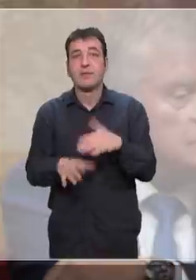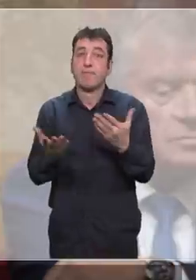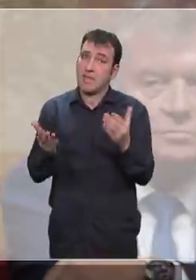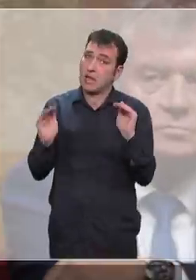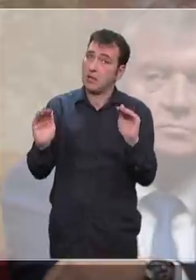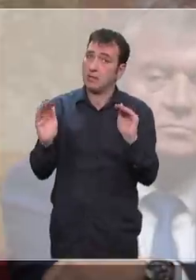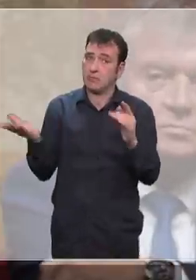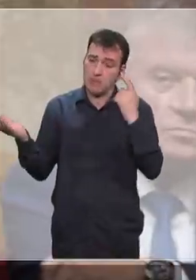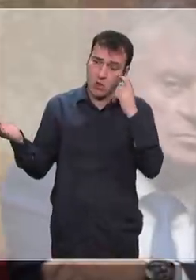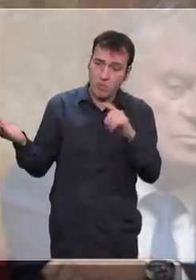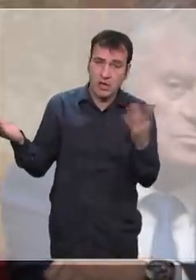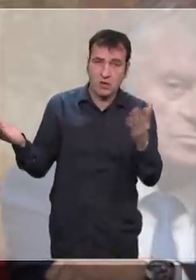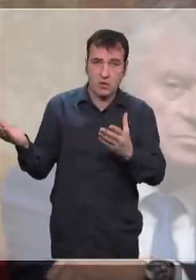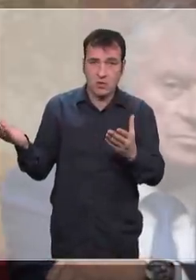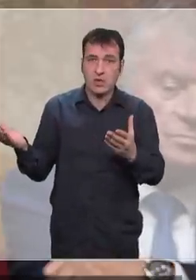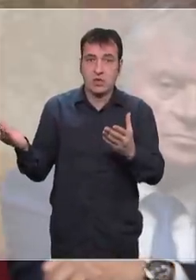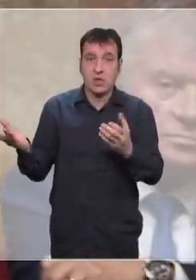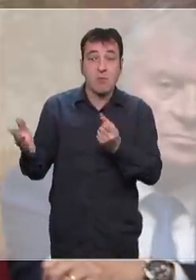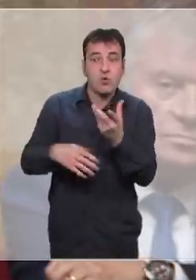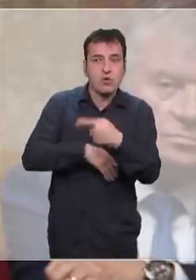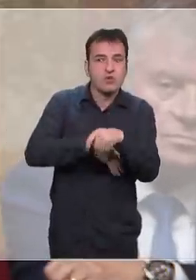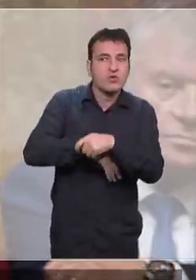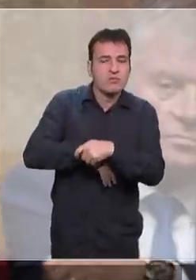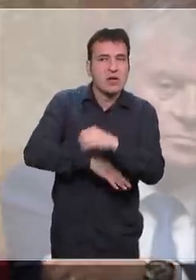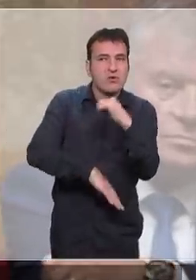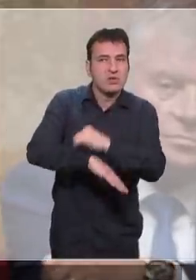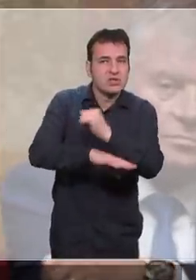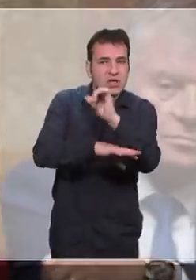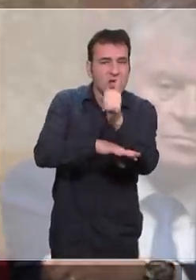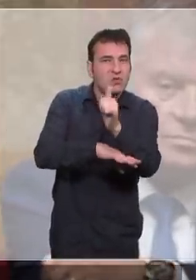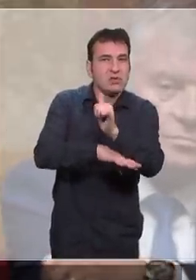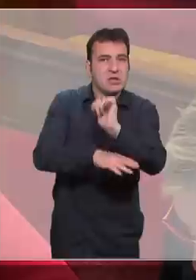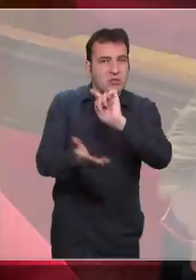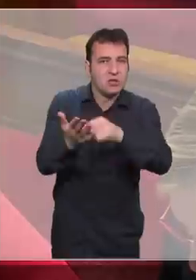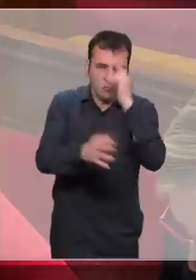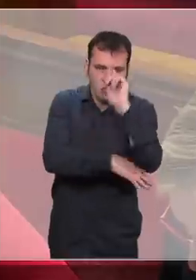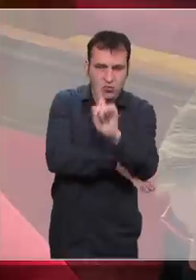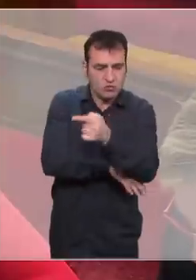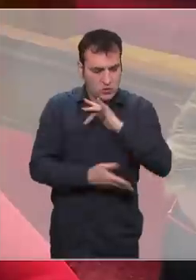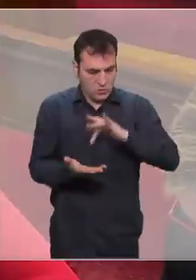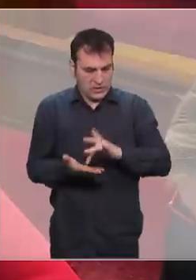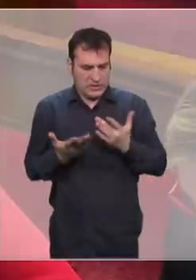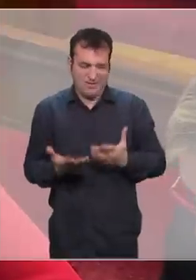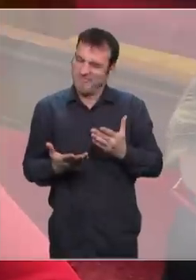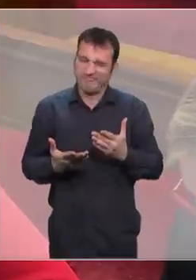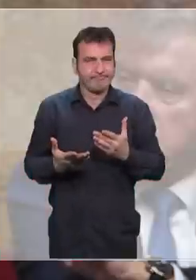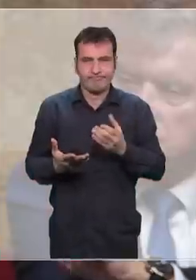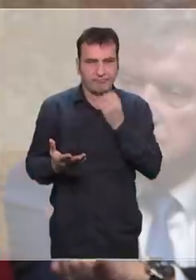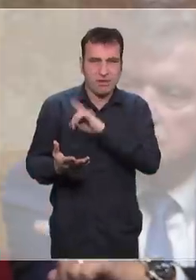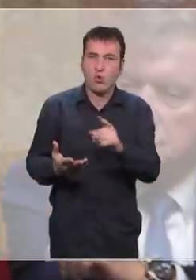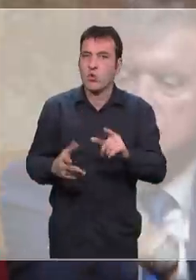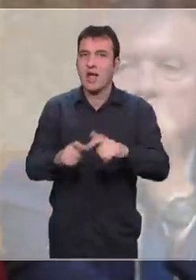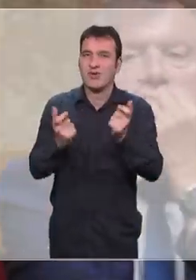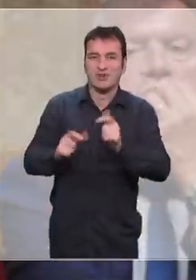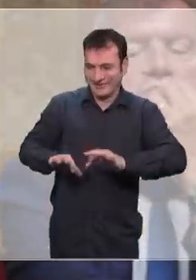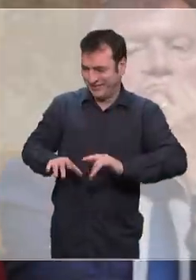constater qu'à quelques semaines de l'échéance, le site actuel ne semble pas satisfaisant, certaines entreprises ne sont pas reconnues, le site